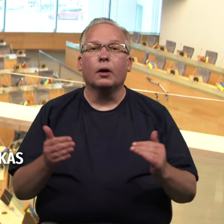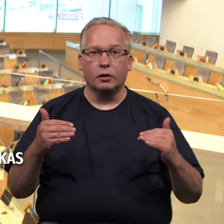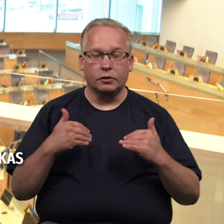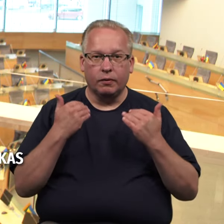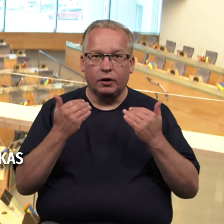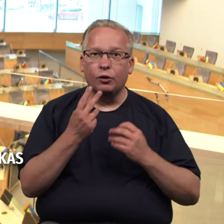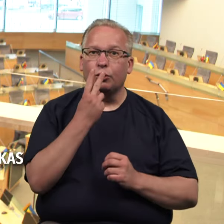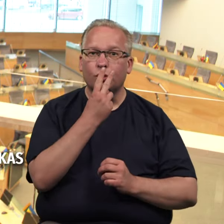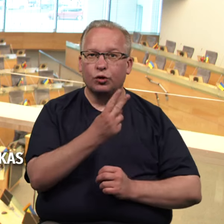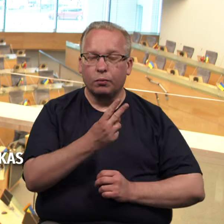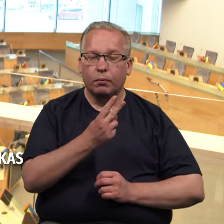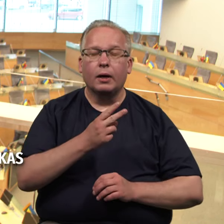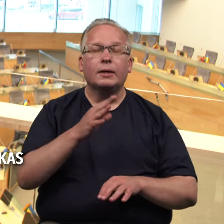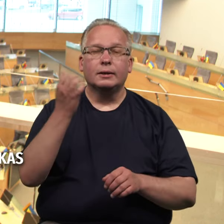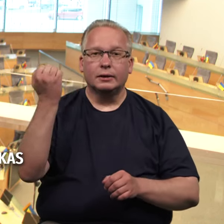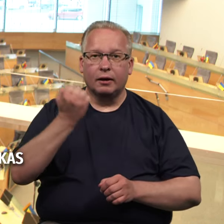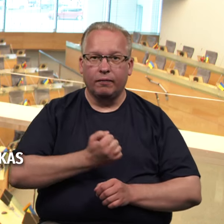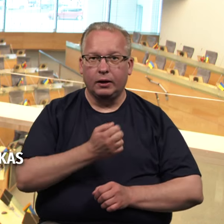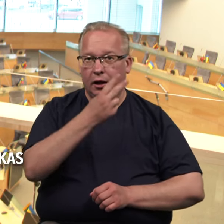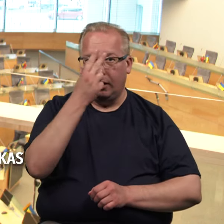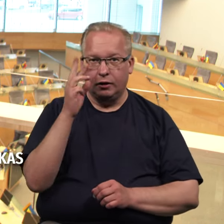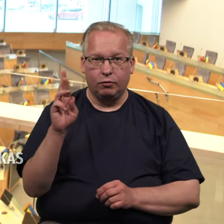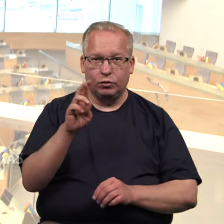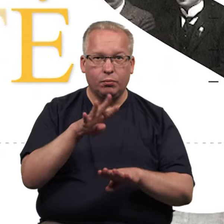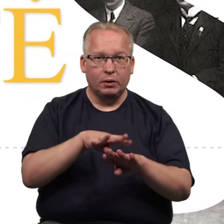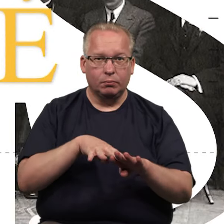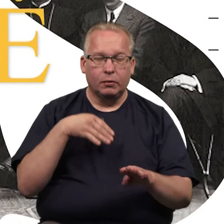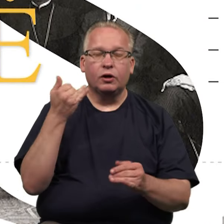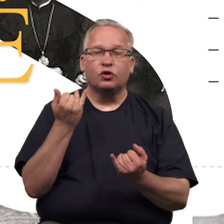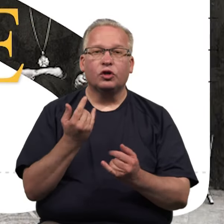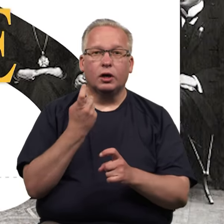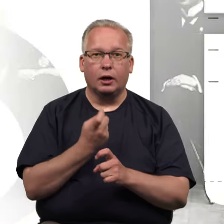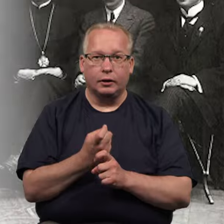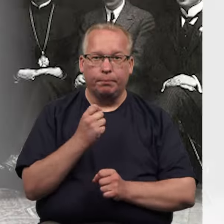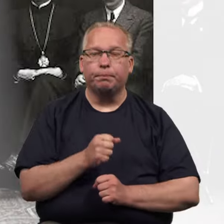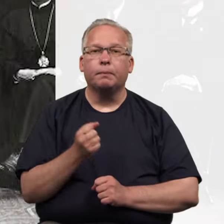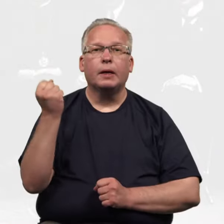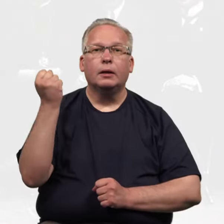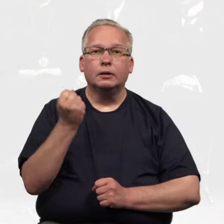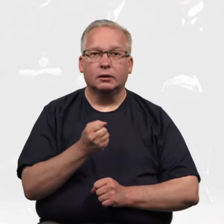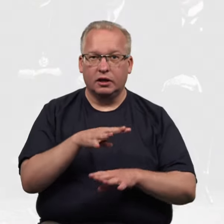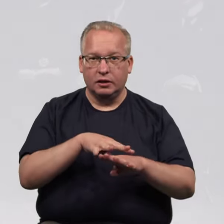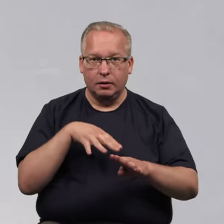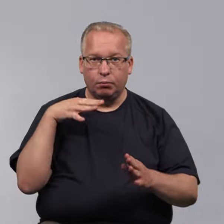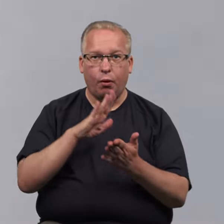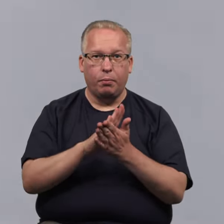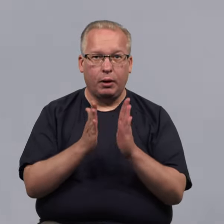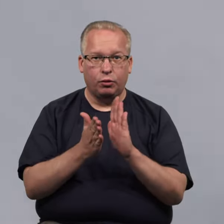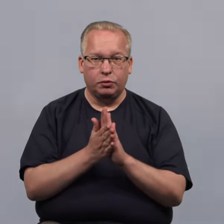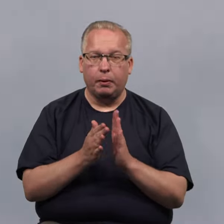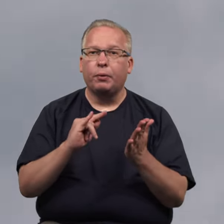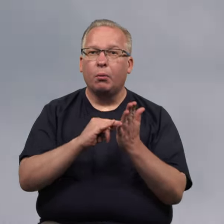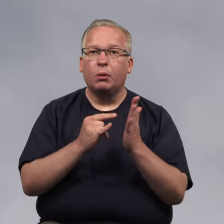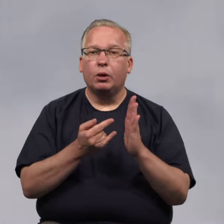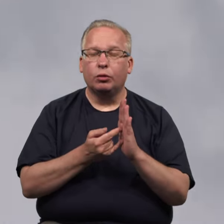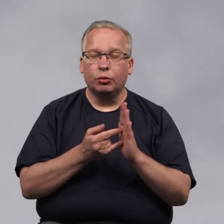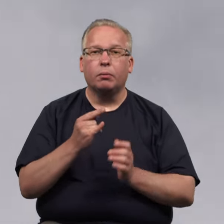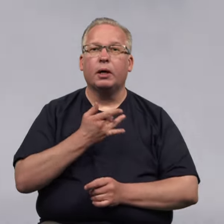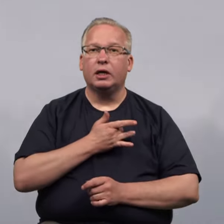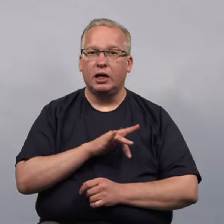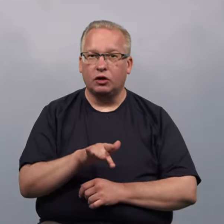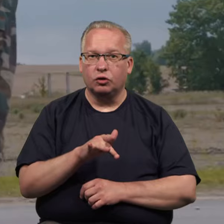Sveiki, apžvelgiame savaitę Lietuvos Respublikos Seime, šį kartą matysite. Seimo savaitėje jums parengėme. Planuojama griežtinti